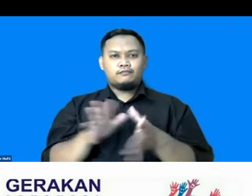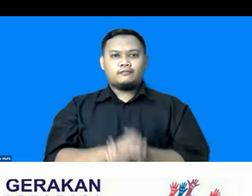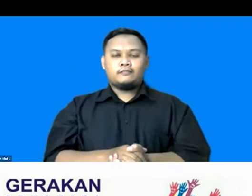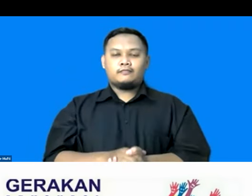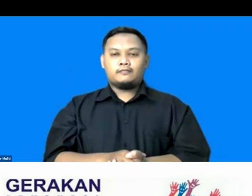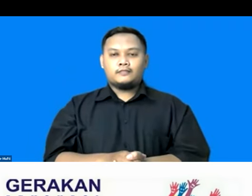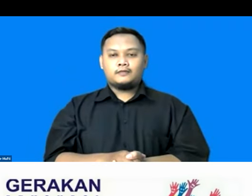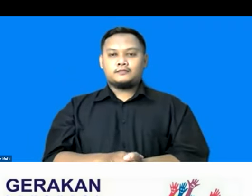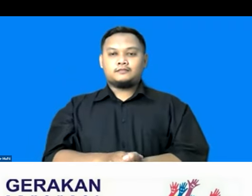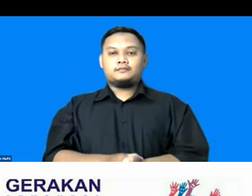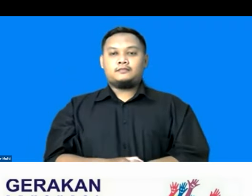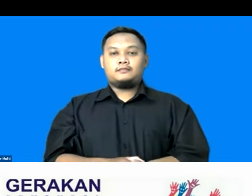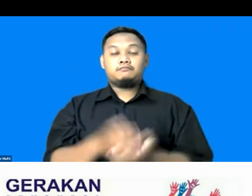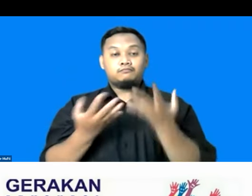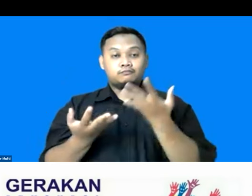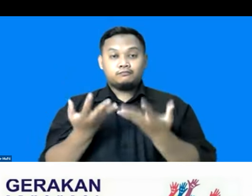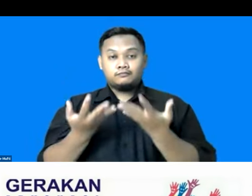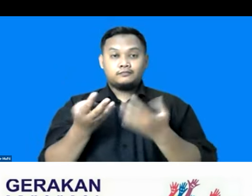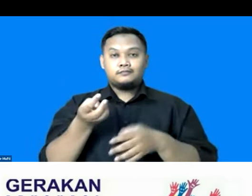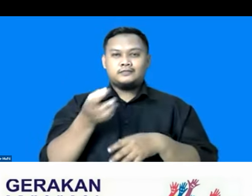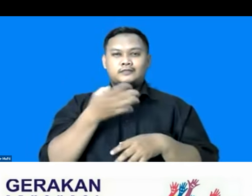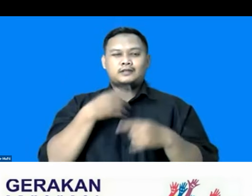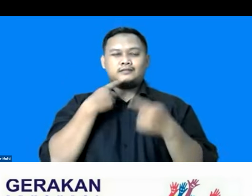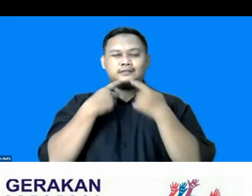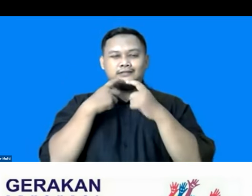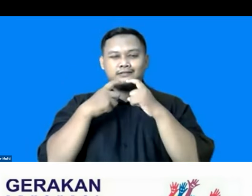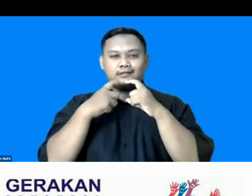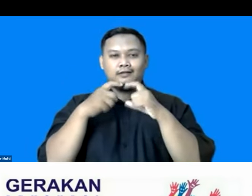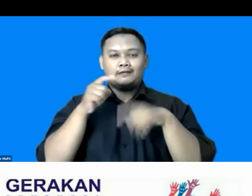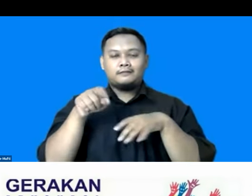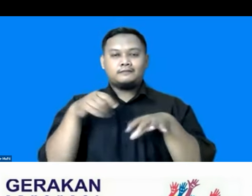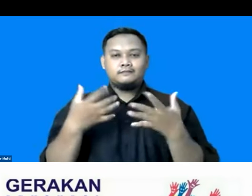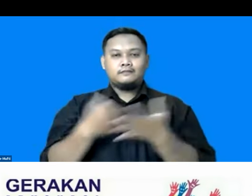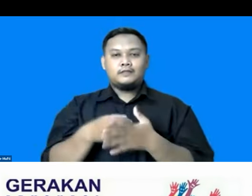mungkin sedikit aja saya cerita sedikit. Ini adalah kuliah kerja